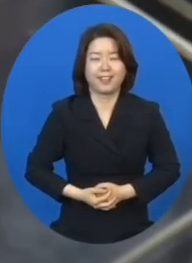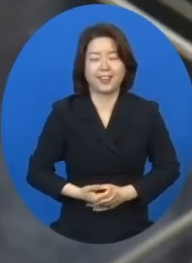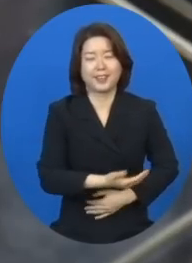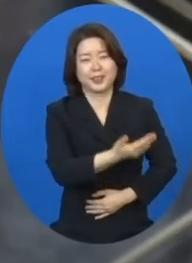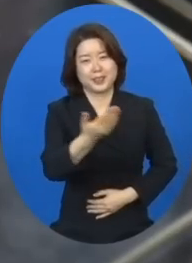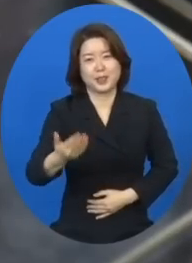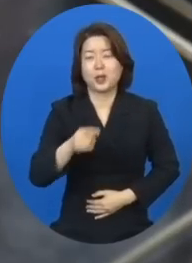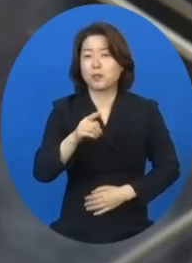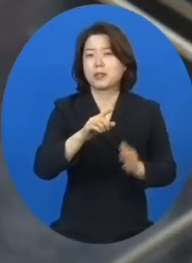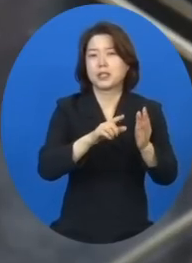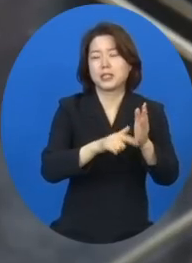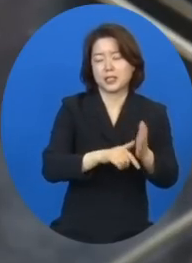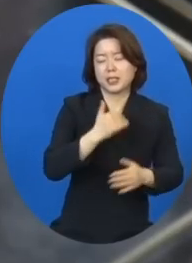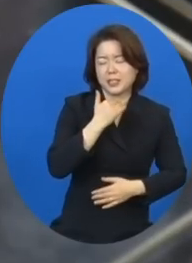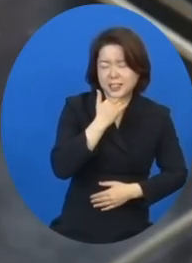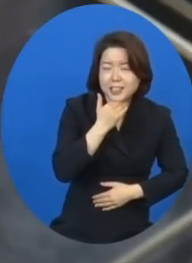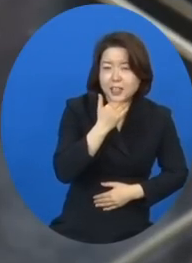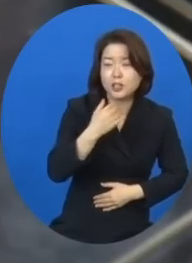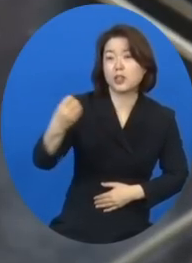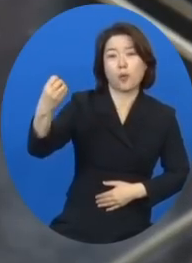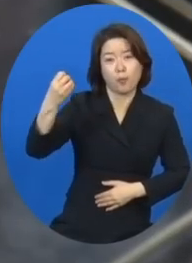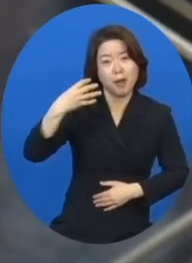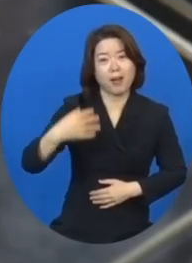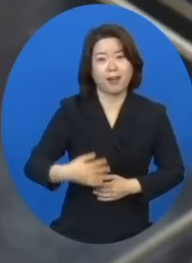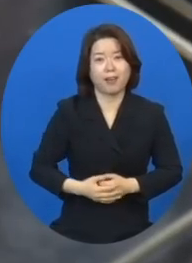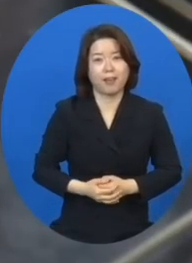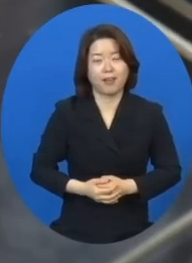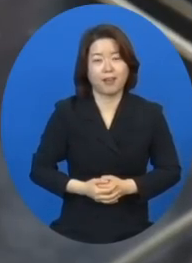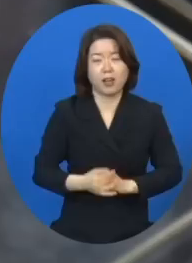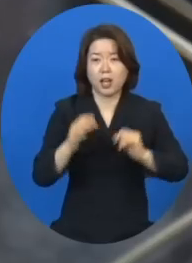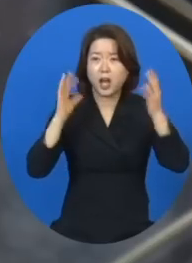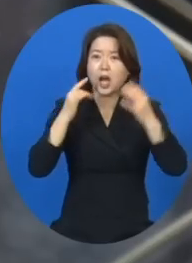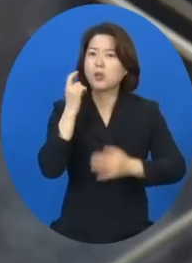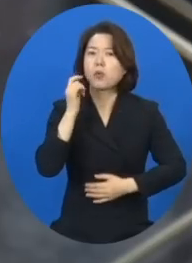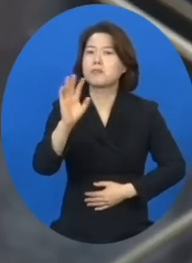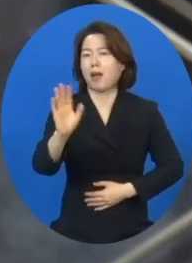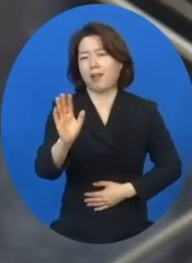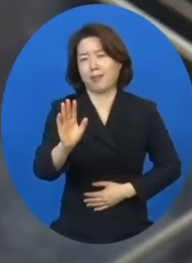여러분, 이 시간이 기다려진대요. 아이들이 빈말을 잘 안 하거든요.